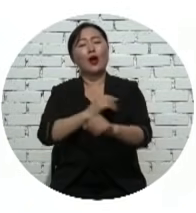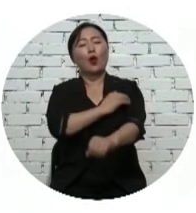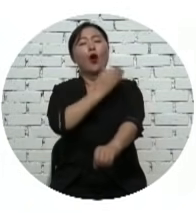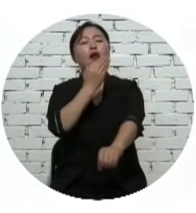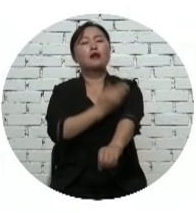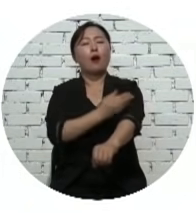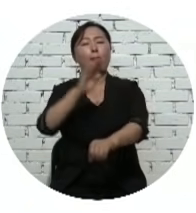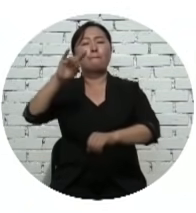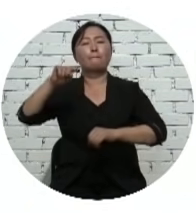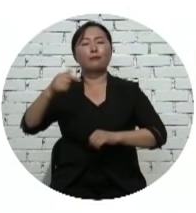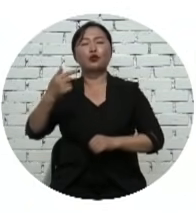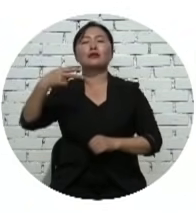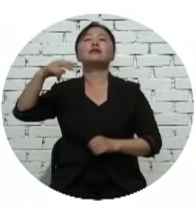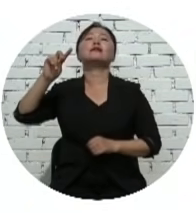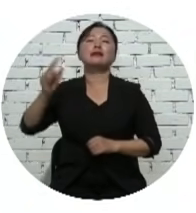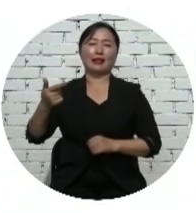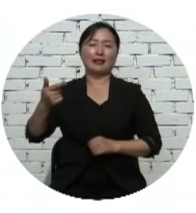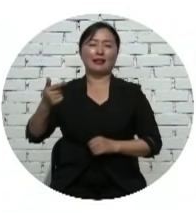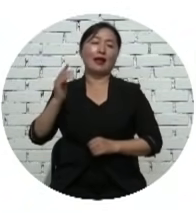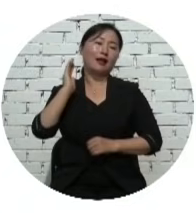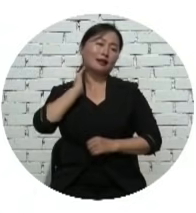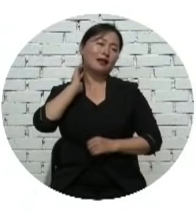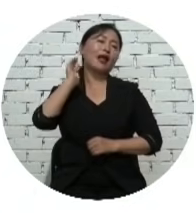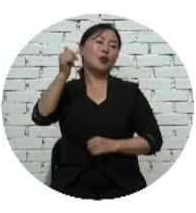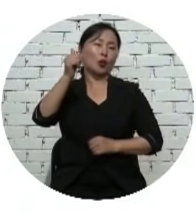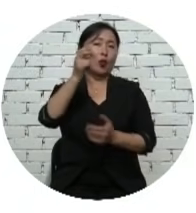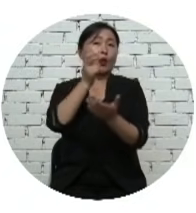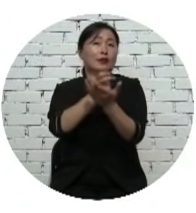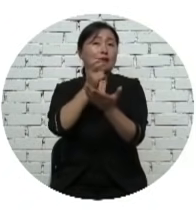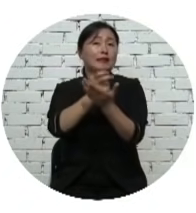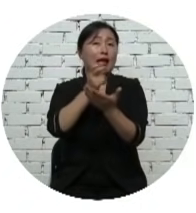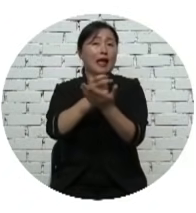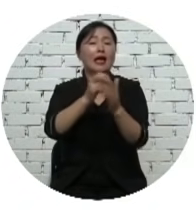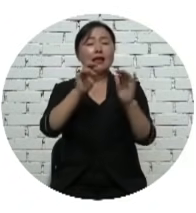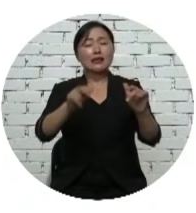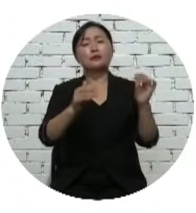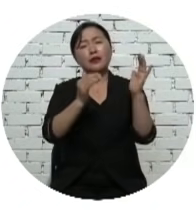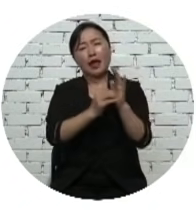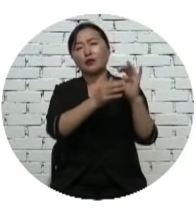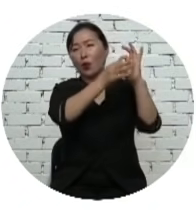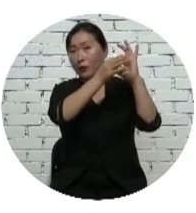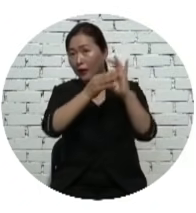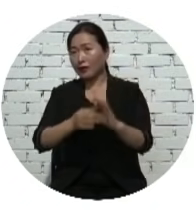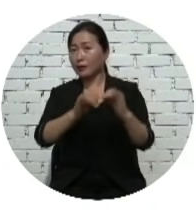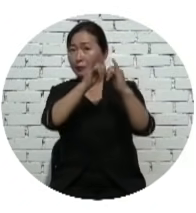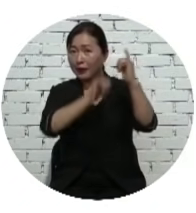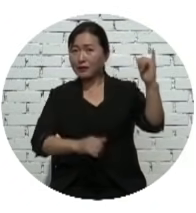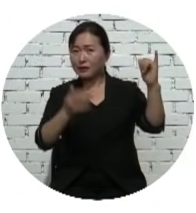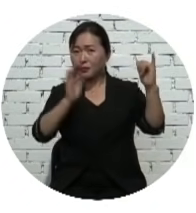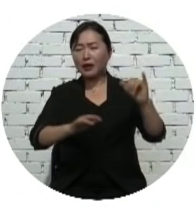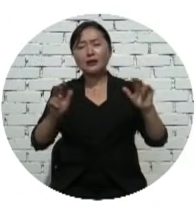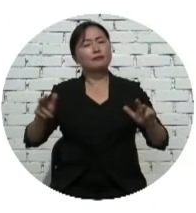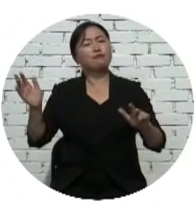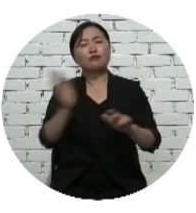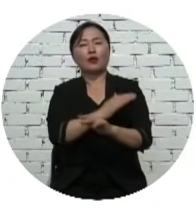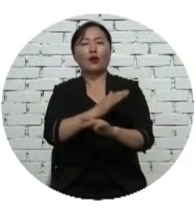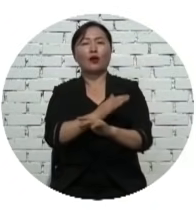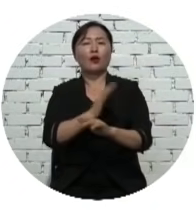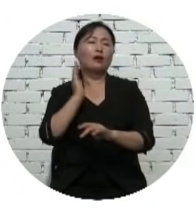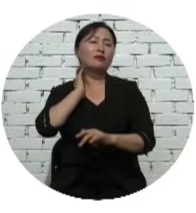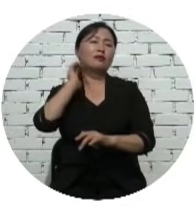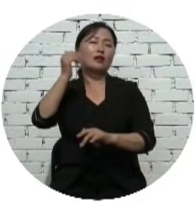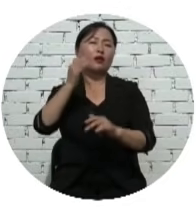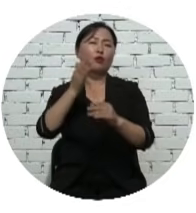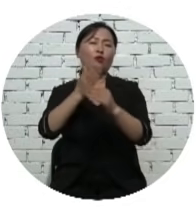필요가 있어요. 그냥 대통령제가 나름대로 순기능을 했죠. 지금까지 우리나라 발전하는데 그런데 지금서부터는 이제